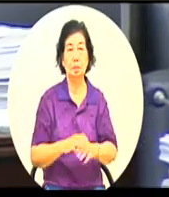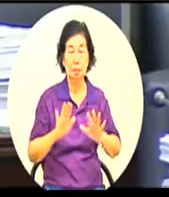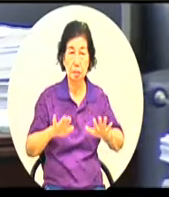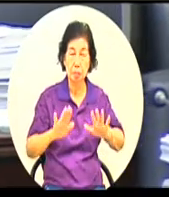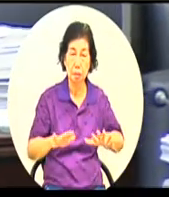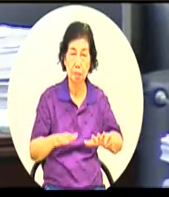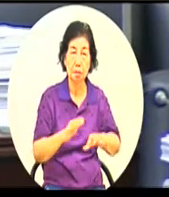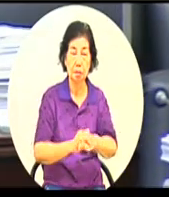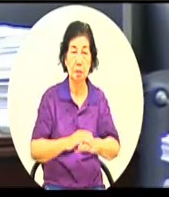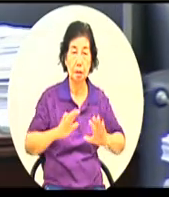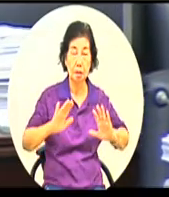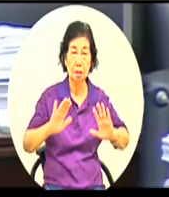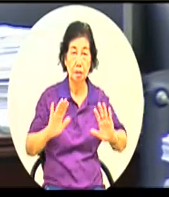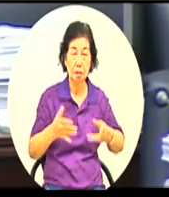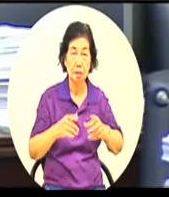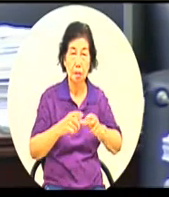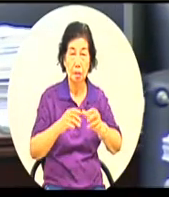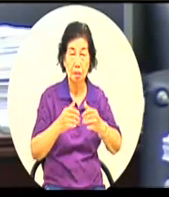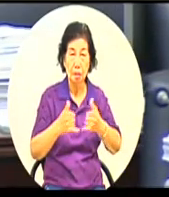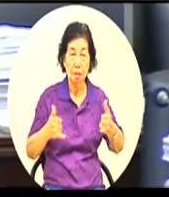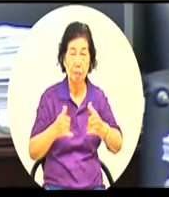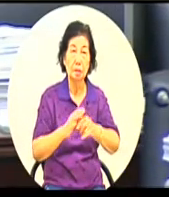要怎改革？